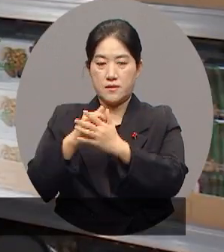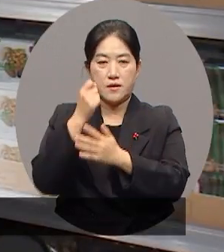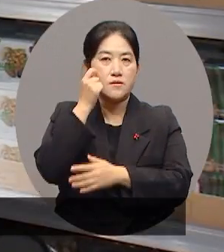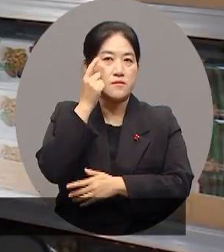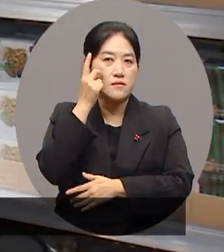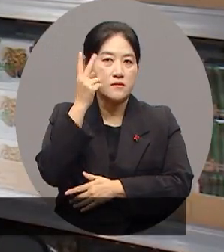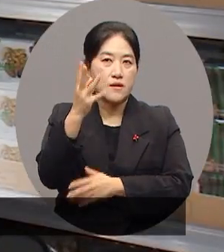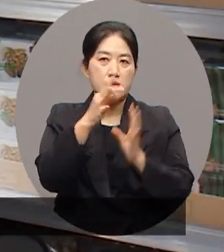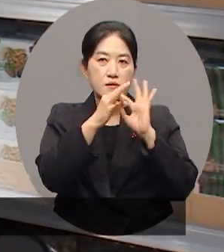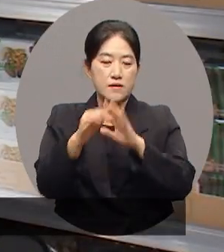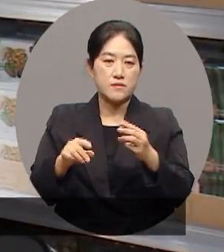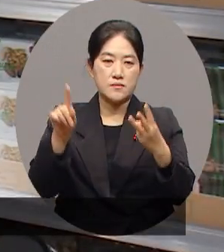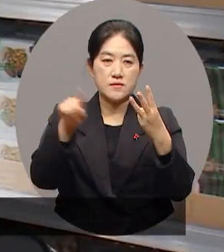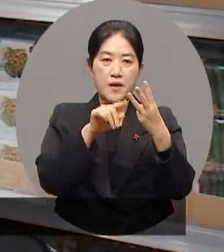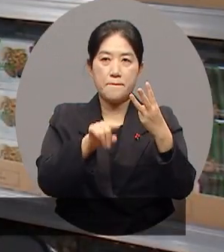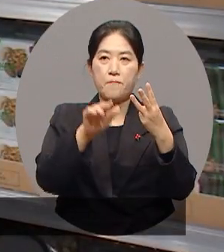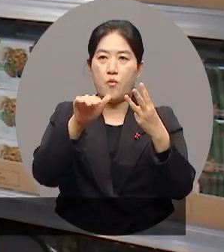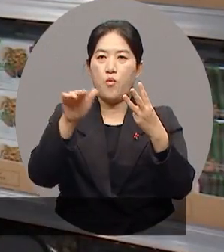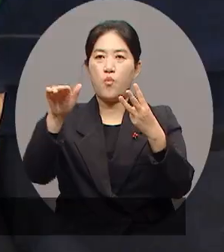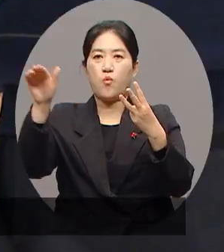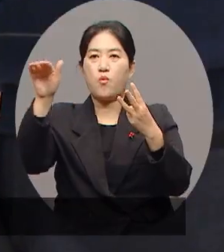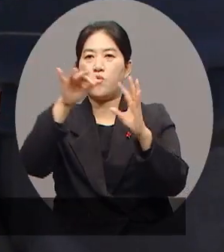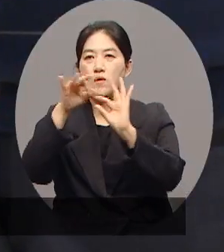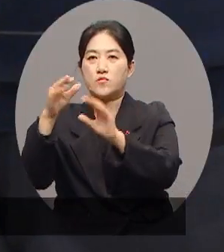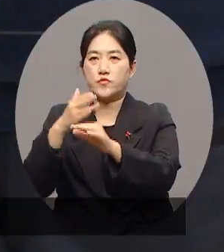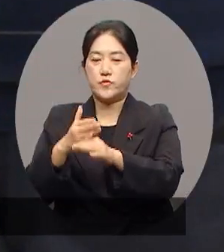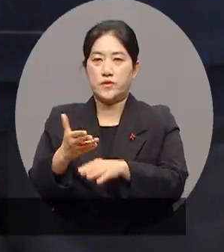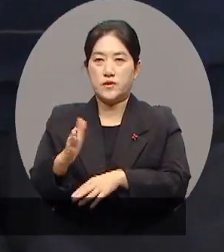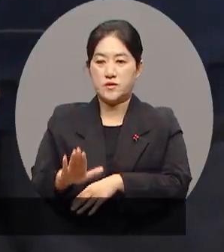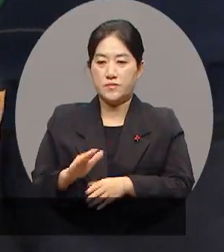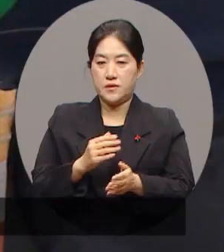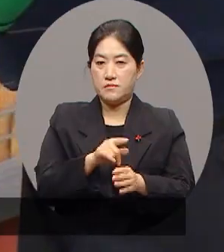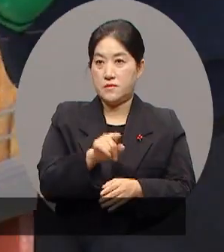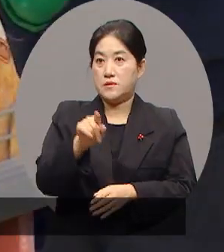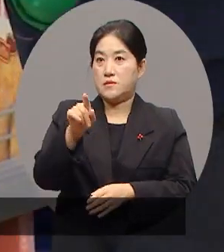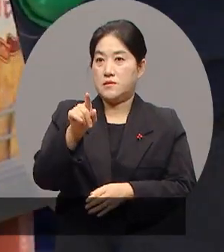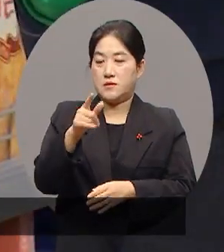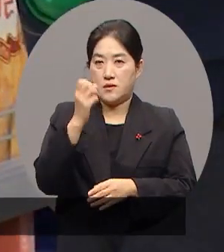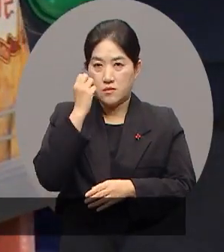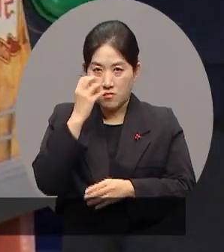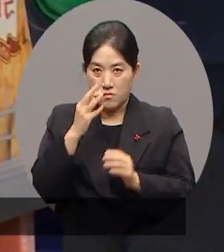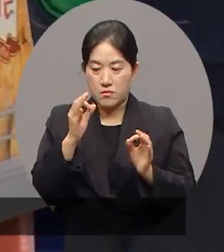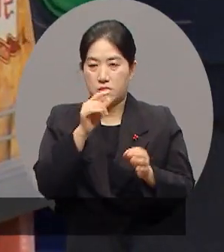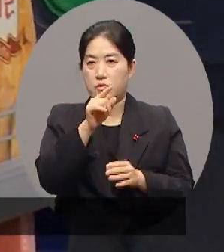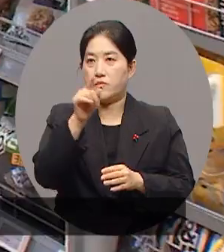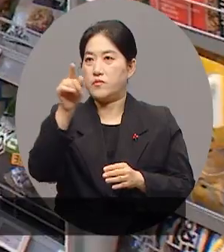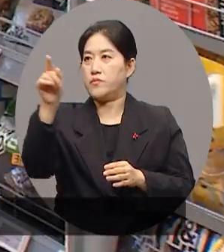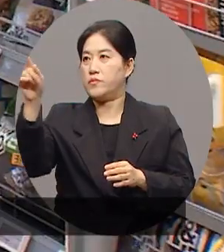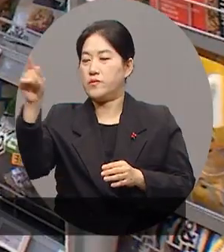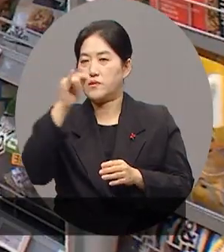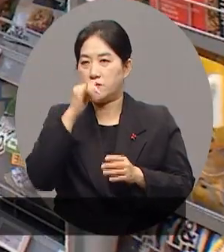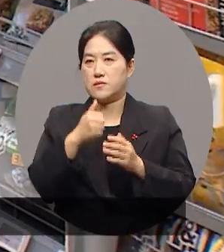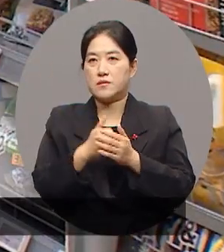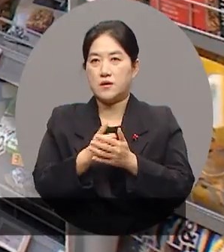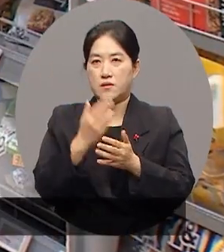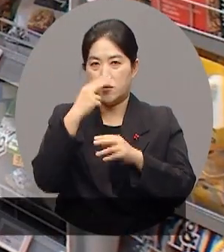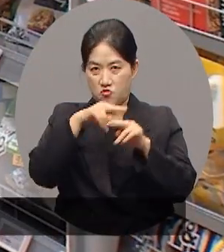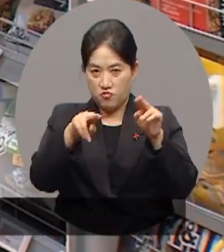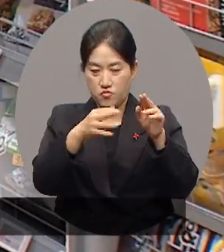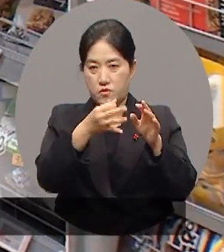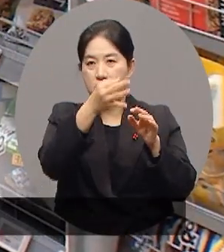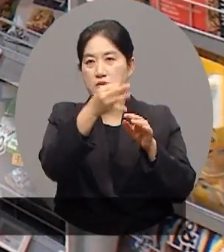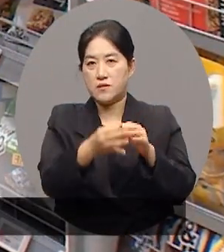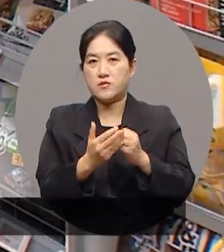4개월째 3%대 오름세를 보이고 있습니다. 다만 상승폭은 넉 달 만에 둔화세에 접어들었는데 석유류 가격